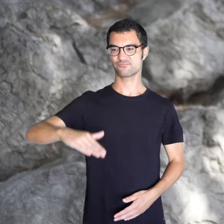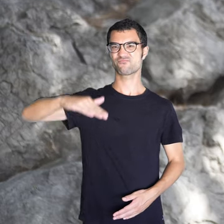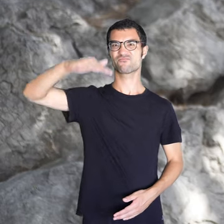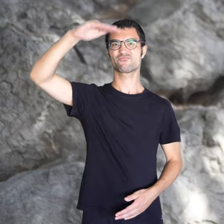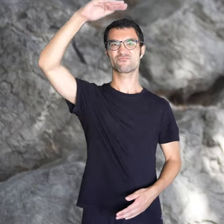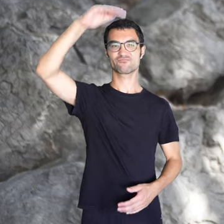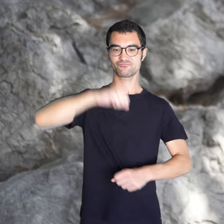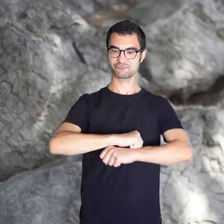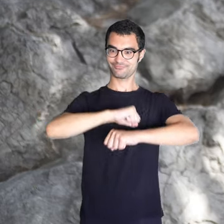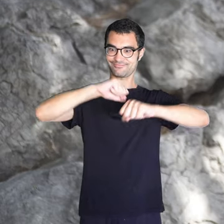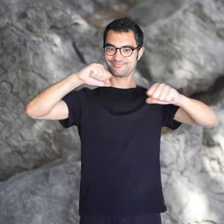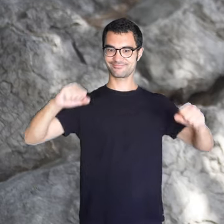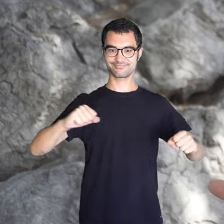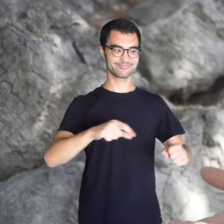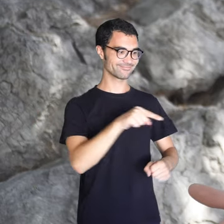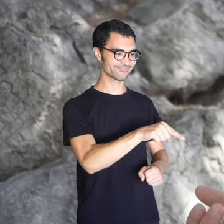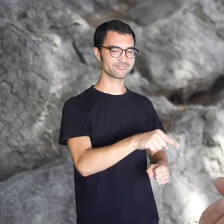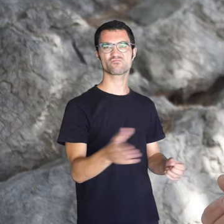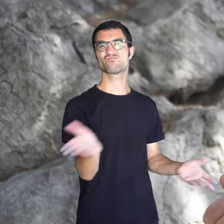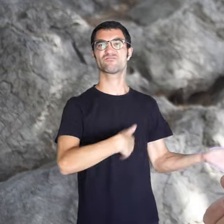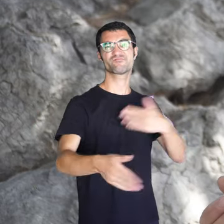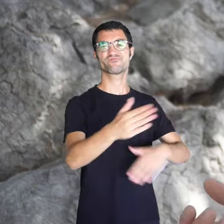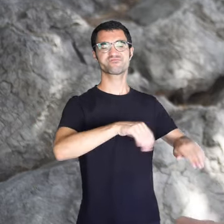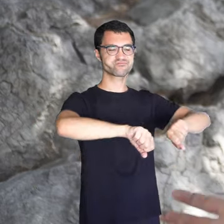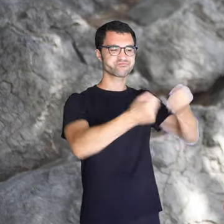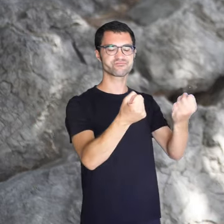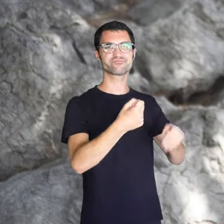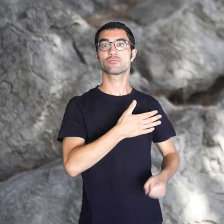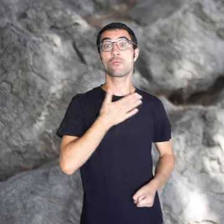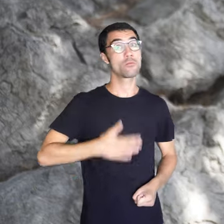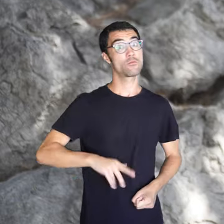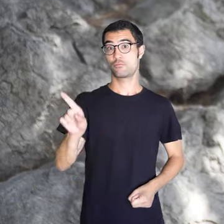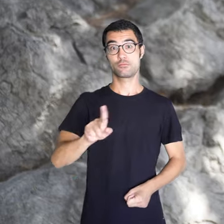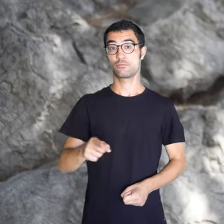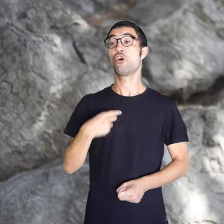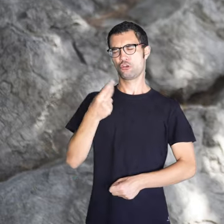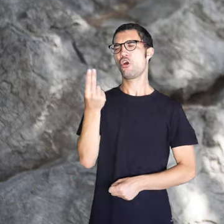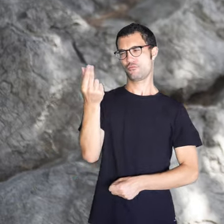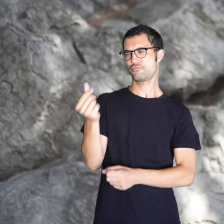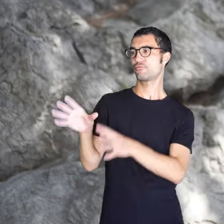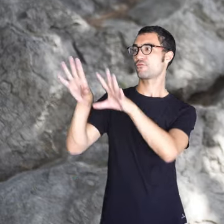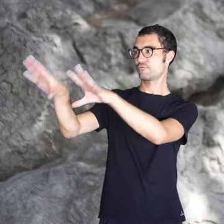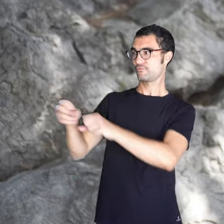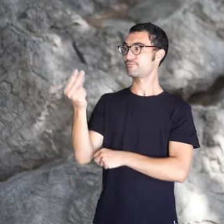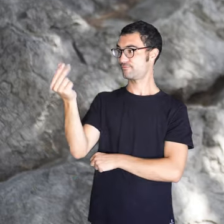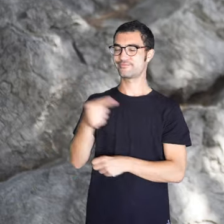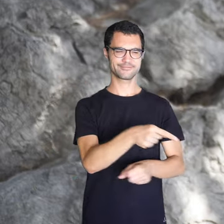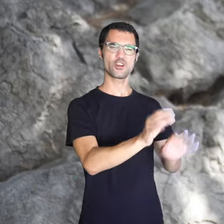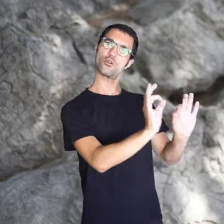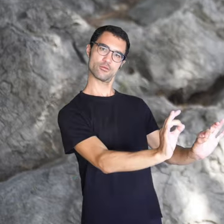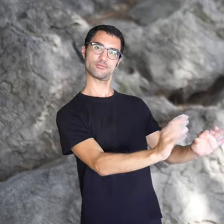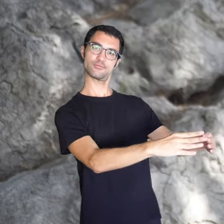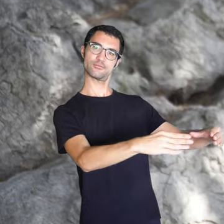no m'agradaria de desballestar-lo, diguem. Optaria primer comprant-ne un altre i deixar-lo que no rompa-lo, no sé